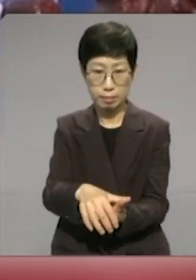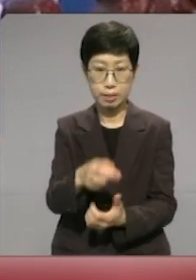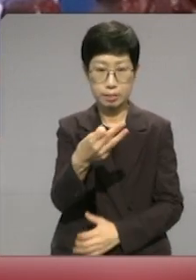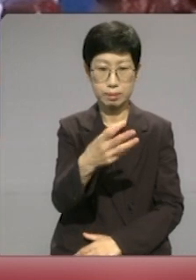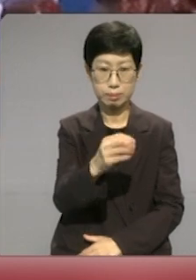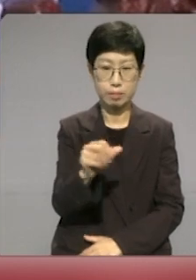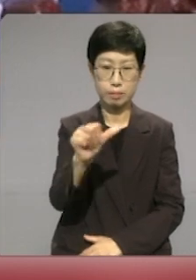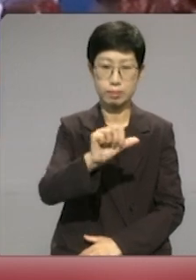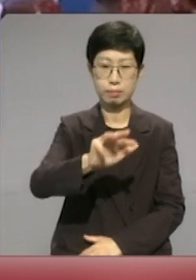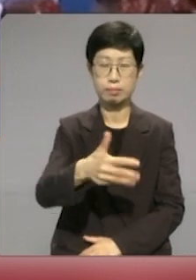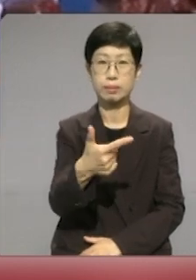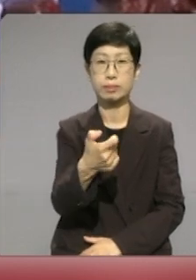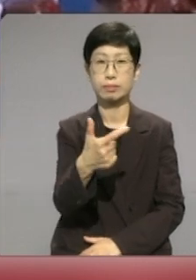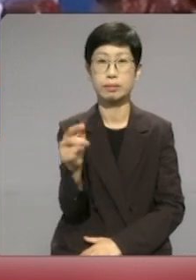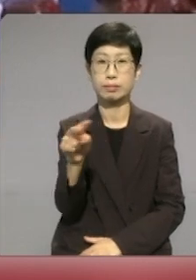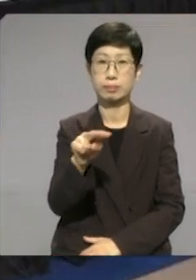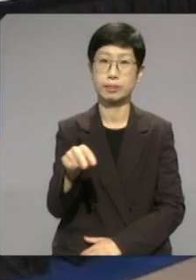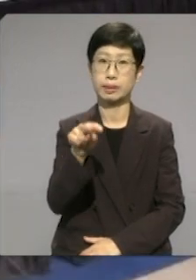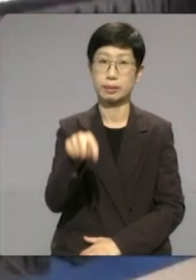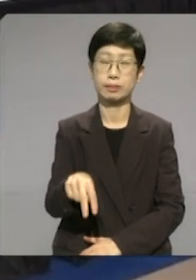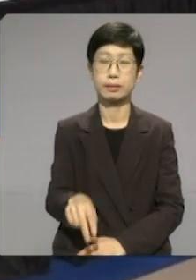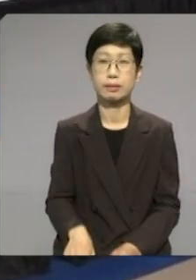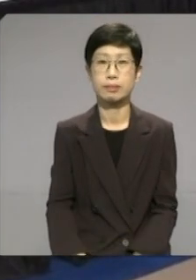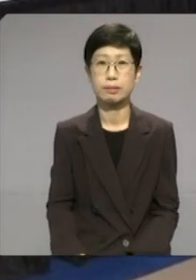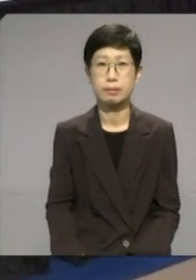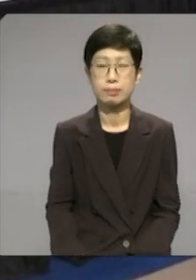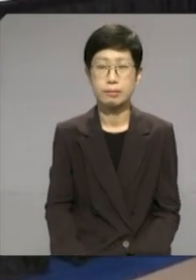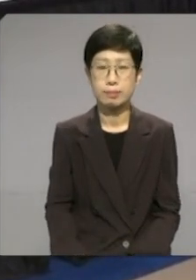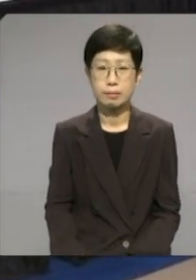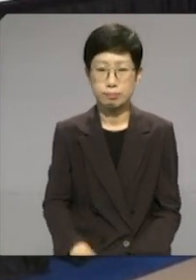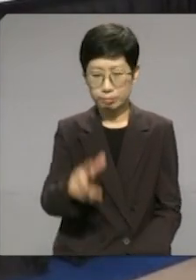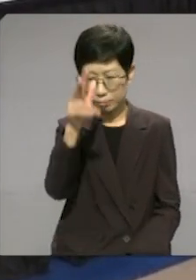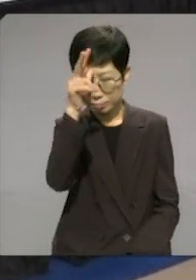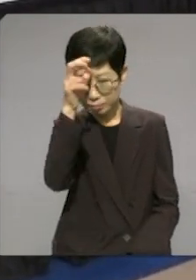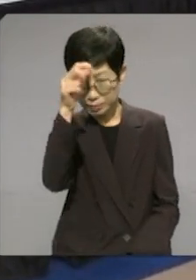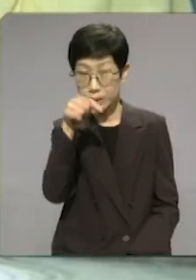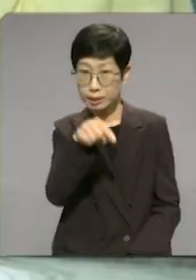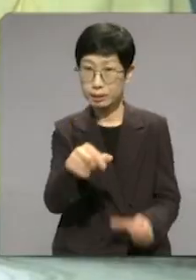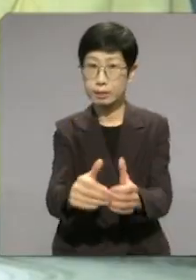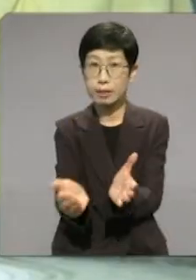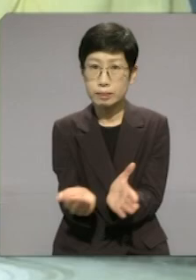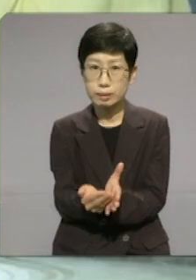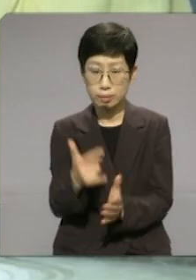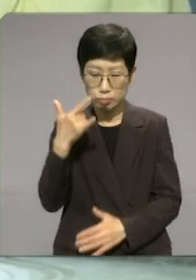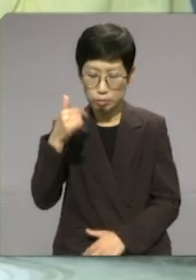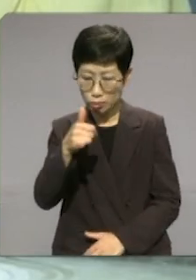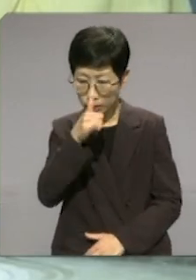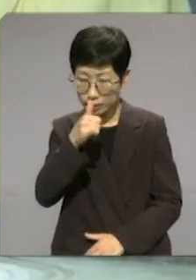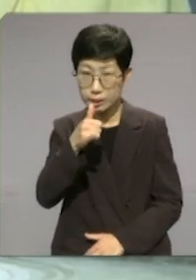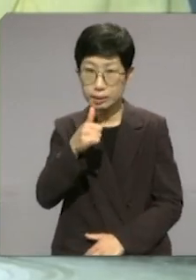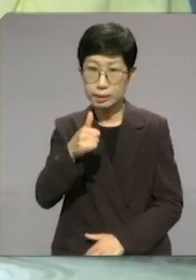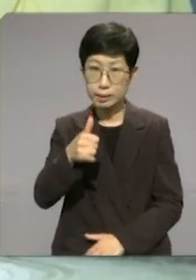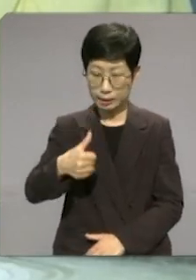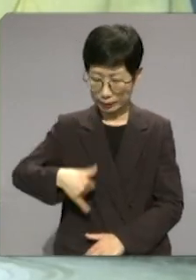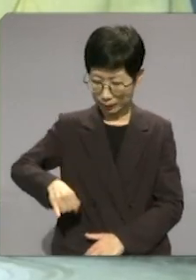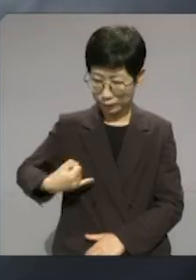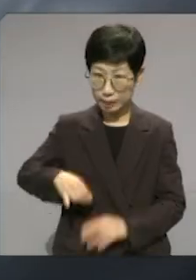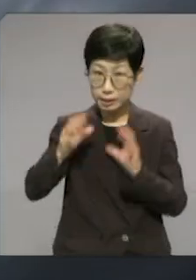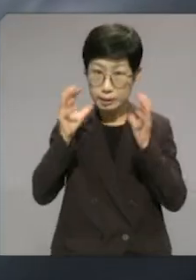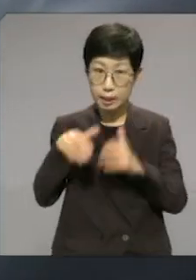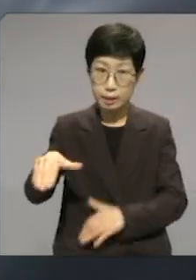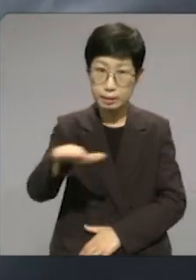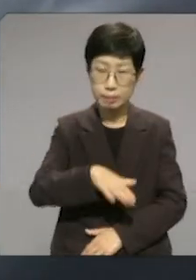581,552 ringgit. 31 sen. 경찰은 GISB가 부모가 있는 아이들을 고아라고 속여